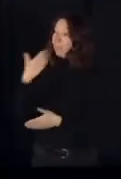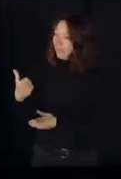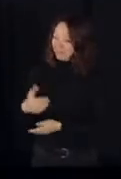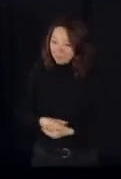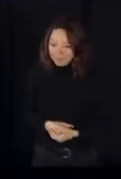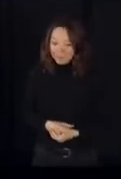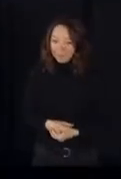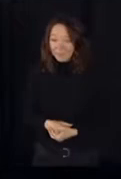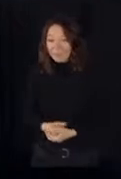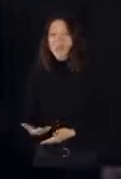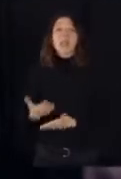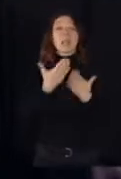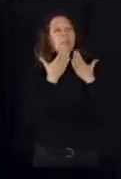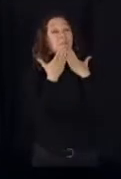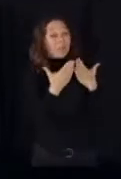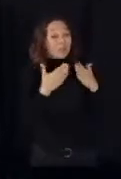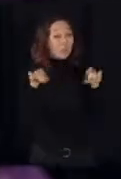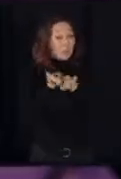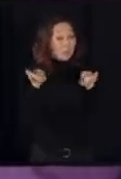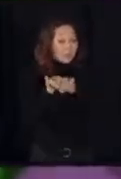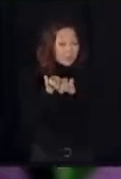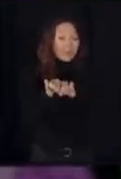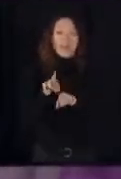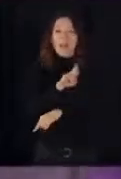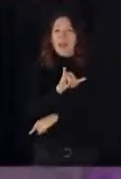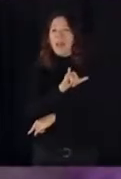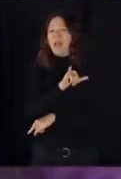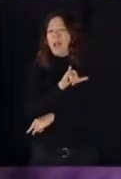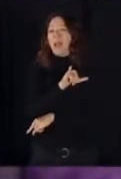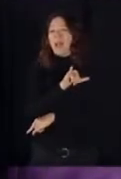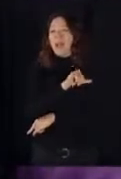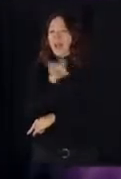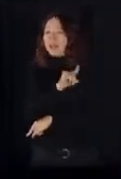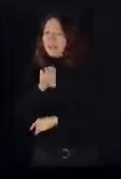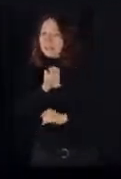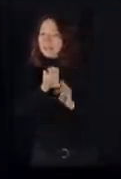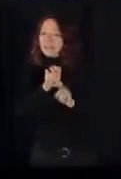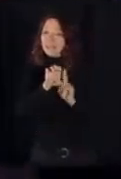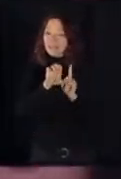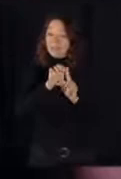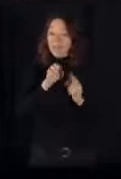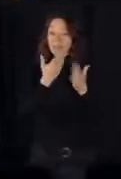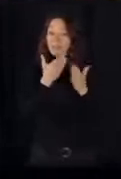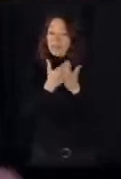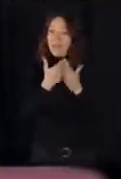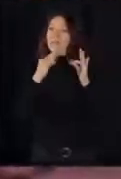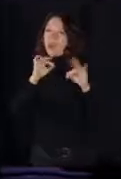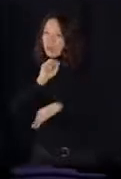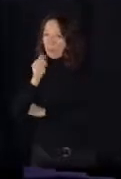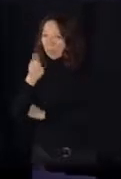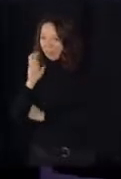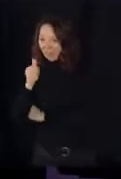Merci à l'équipe de RAISE pour la propagation numérique. RAISE, cofondée par Noémie Toledano et Baki Youssoufou.